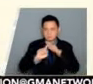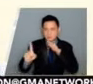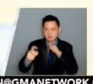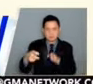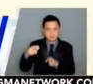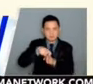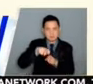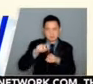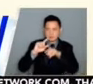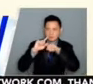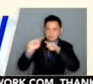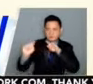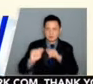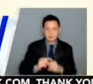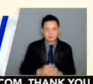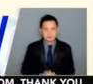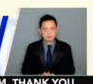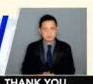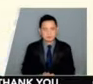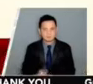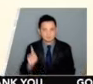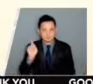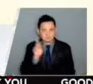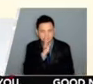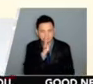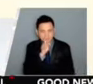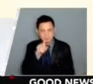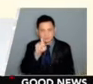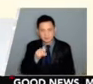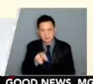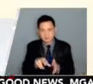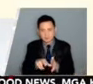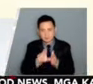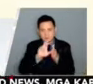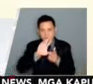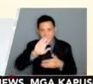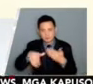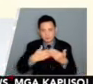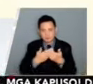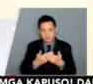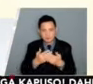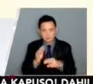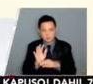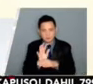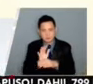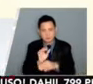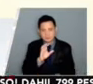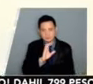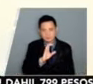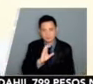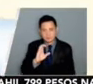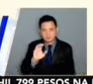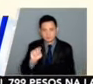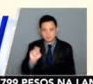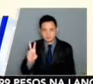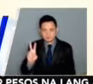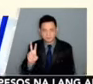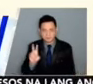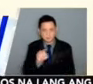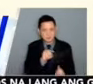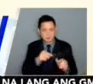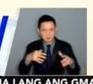Nag-review ka agad sila ng mga CCTVs natin at doon nakita nila nag-fit yung description. Mismo nga yung jacket na suot-suot